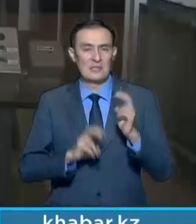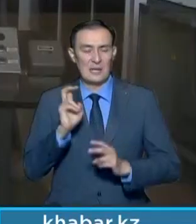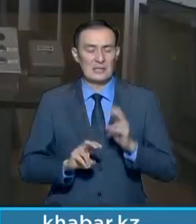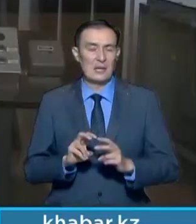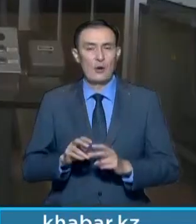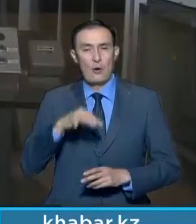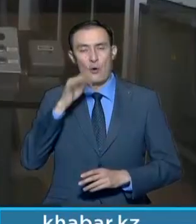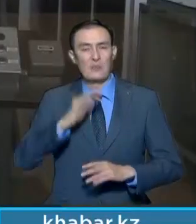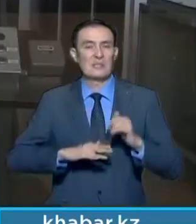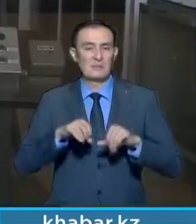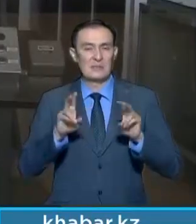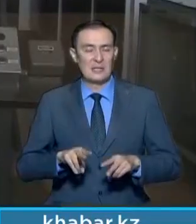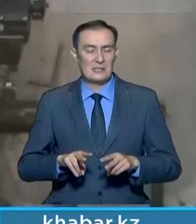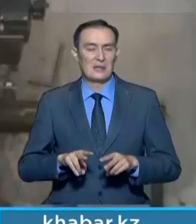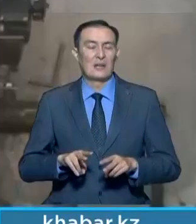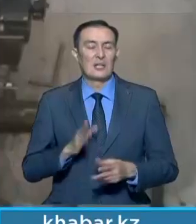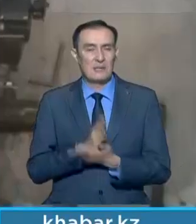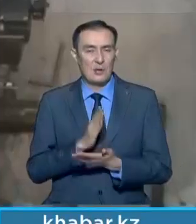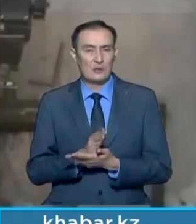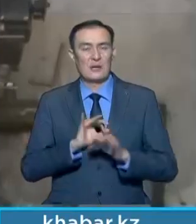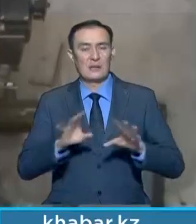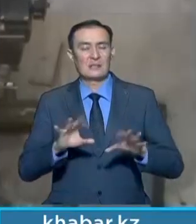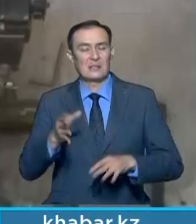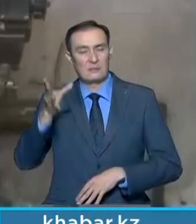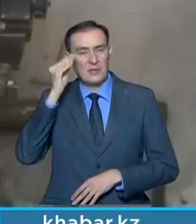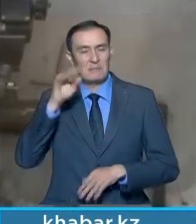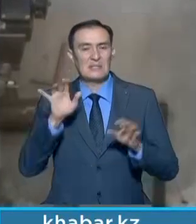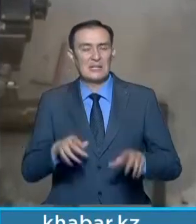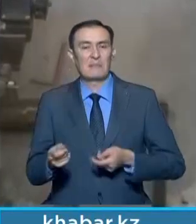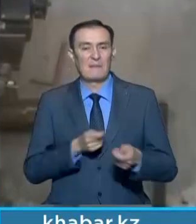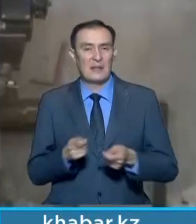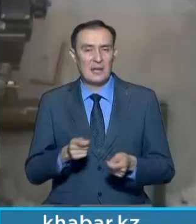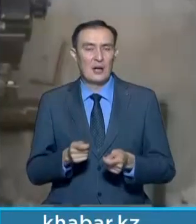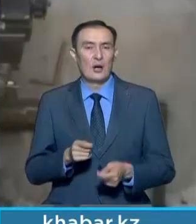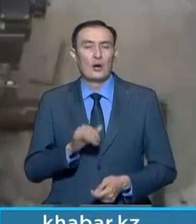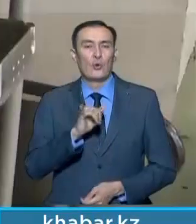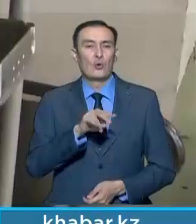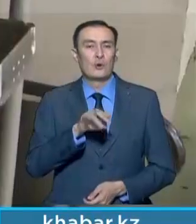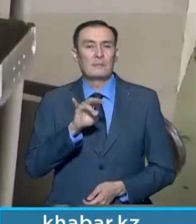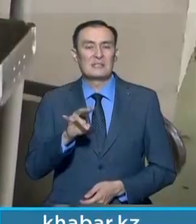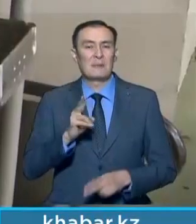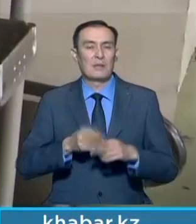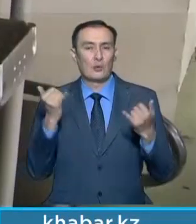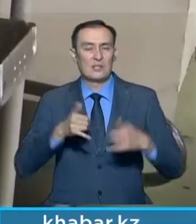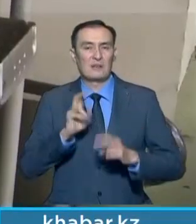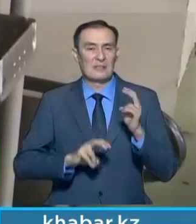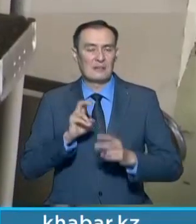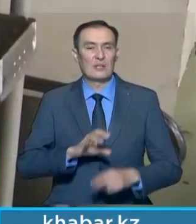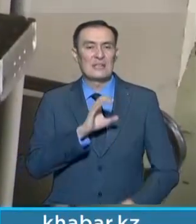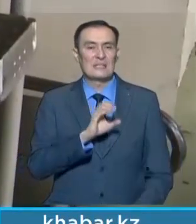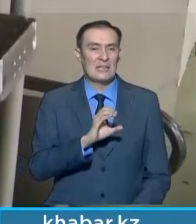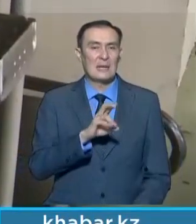станции. Профессиональные кадры в отрасли также имеются, делится мнением председатель правления Ульбинского металлургического завода